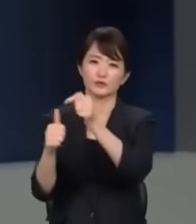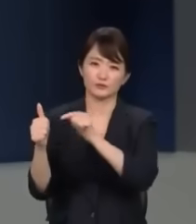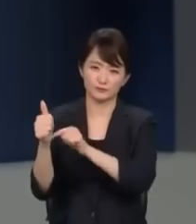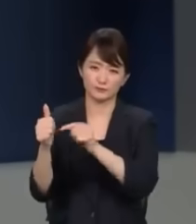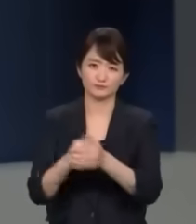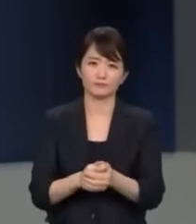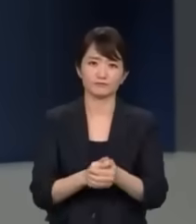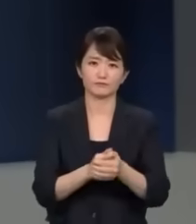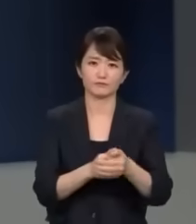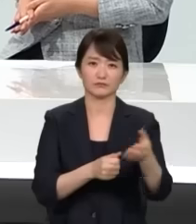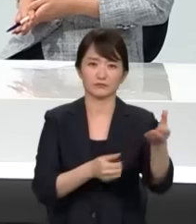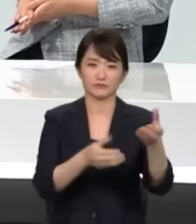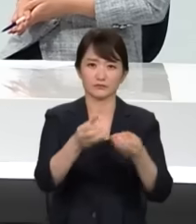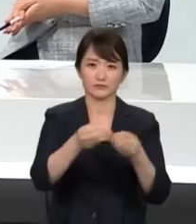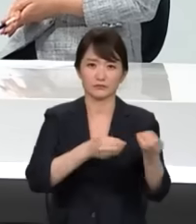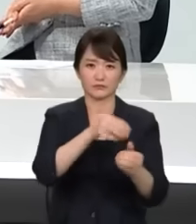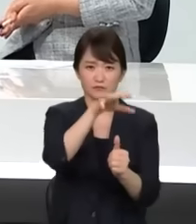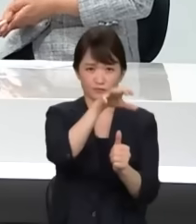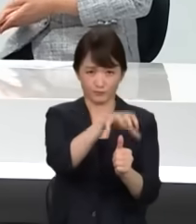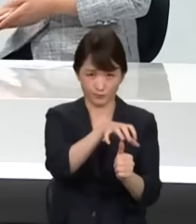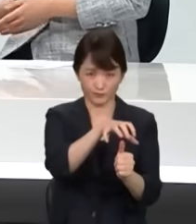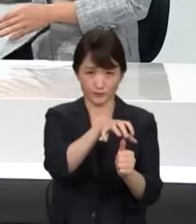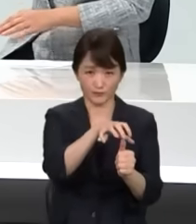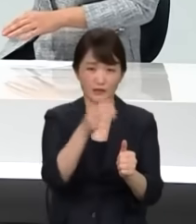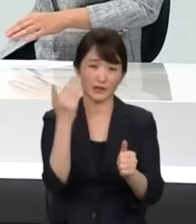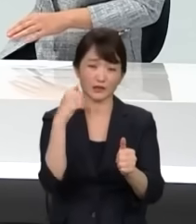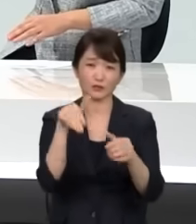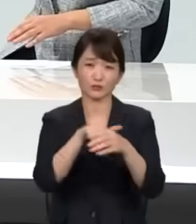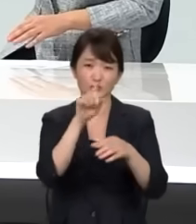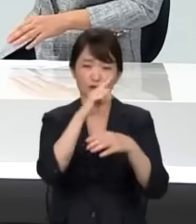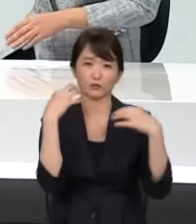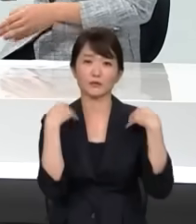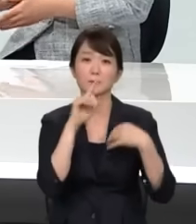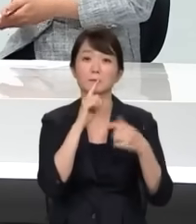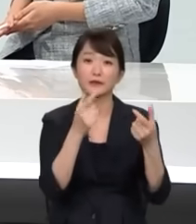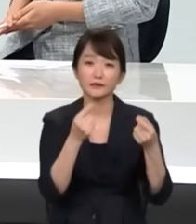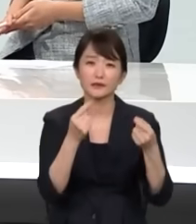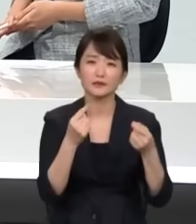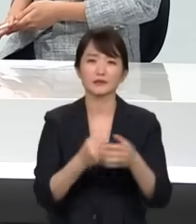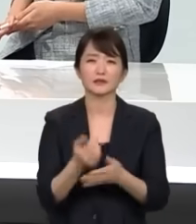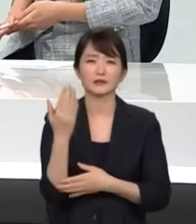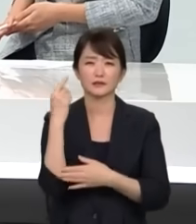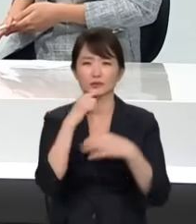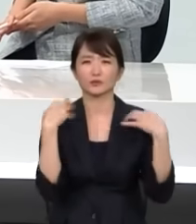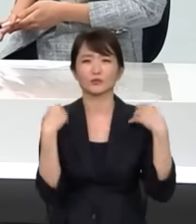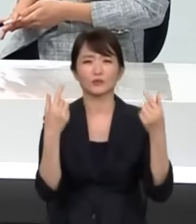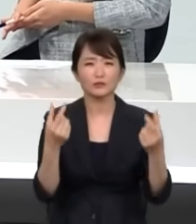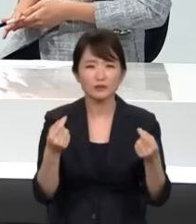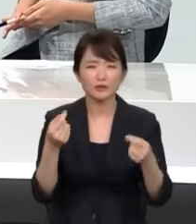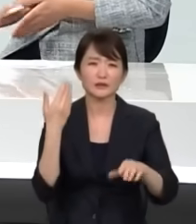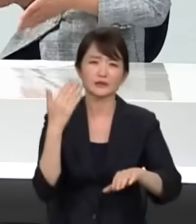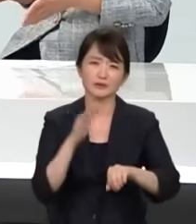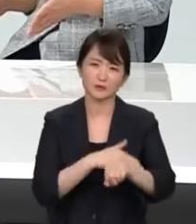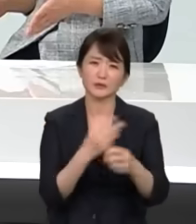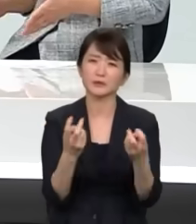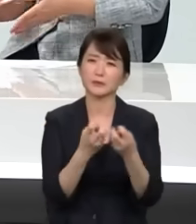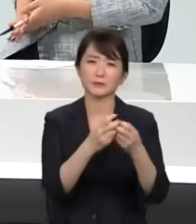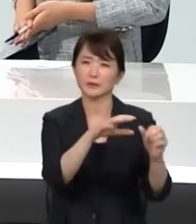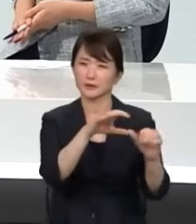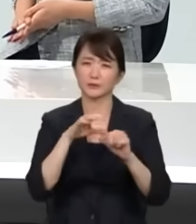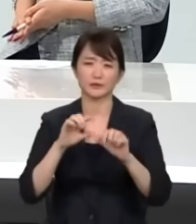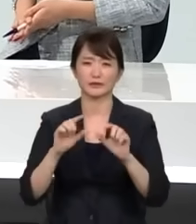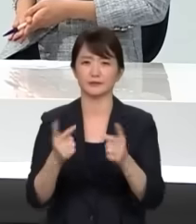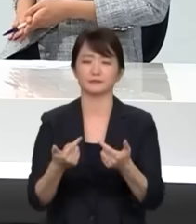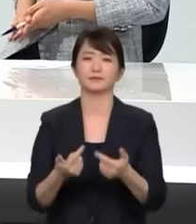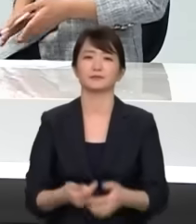시장 잡기에 나섰던 문재인 정부를 언급하면서 과거 정부처럼 비시장적인 방법은 동원하지 않겠다, 이렇게